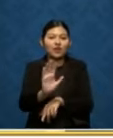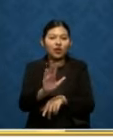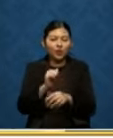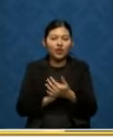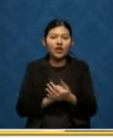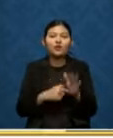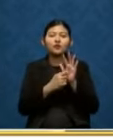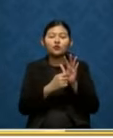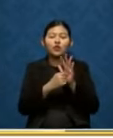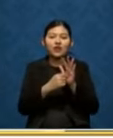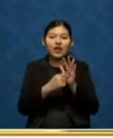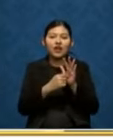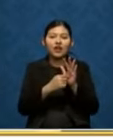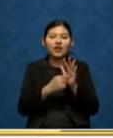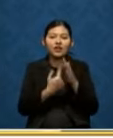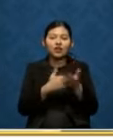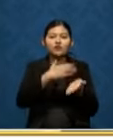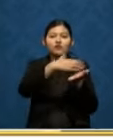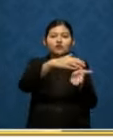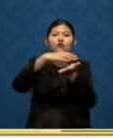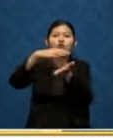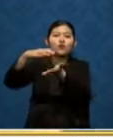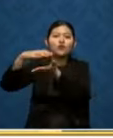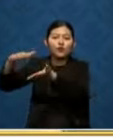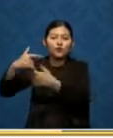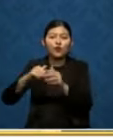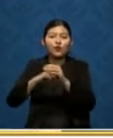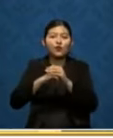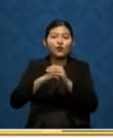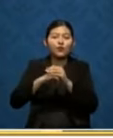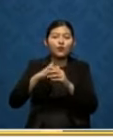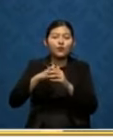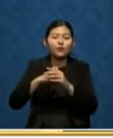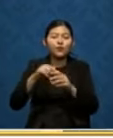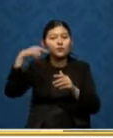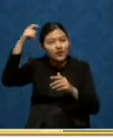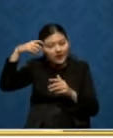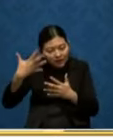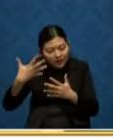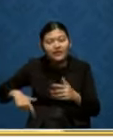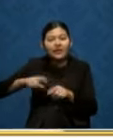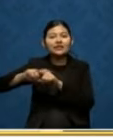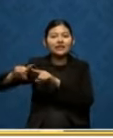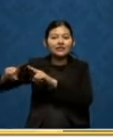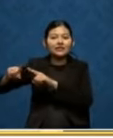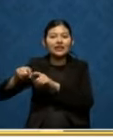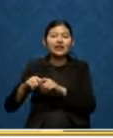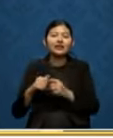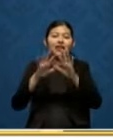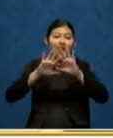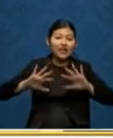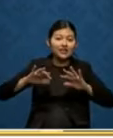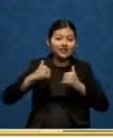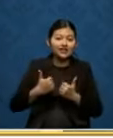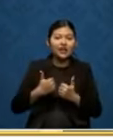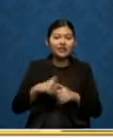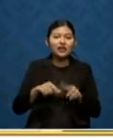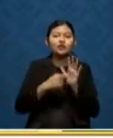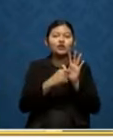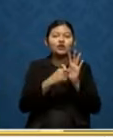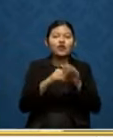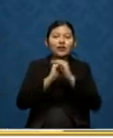ในเรื่องของคาร์โก้เนี่ยครับที่ส่งกุ้งไปขายประเทศเพื่อนบ้านที่ยิ่งใหญ่นะครับในเอเชียเนี่ยครับอย่างกรณีประเทศ